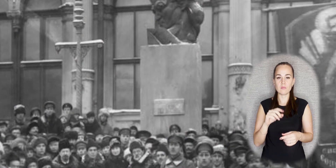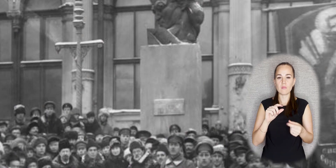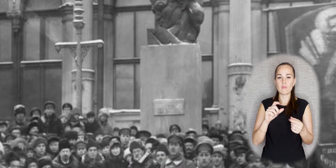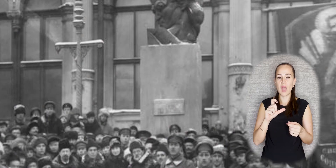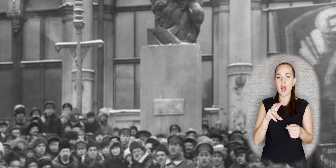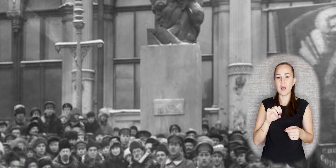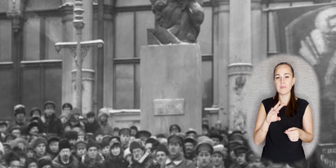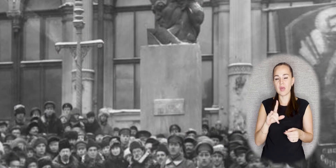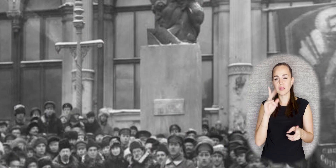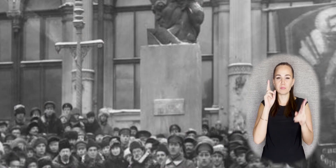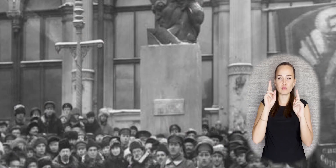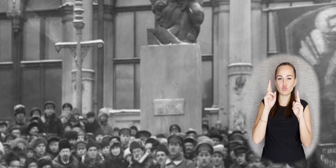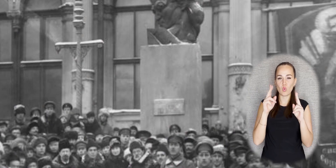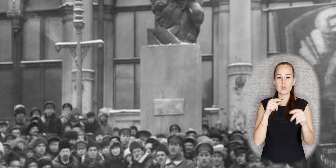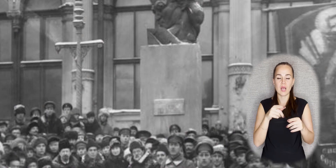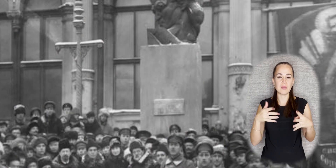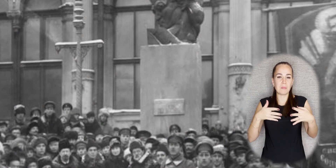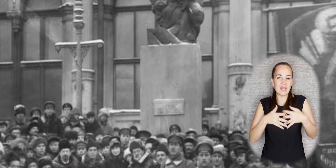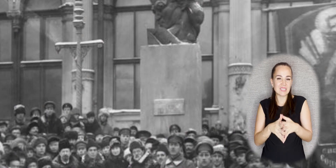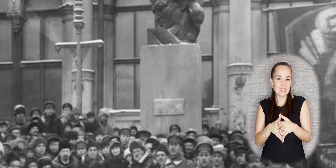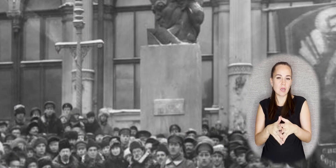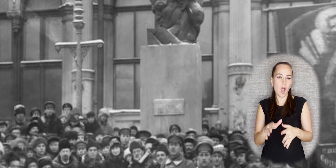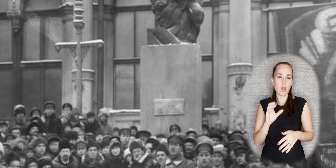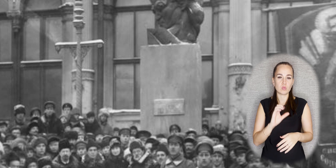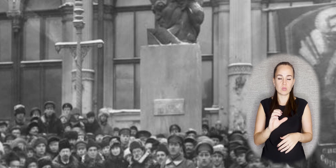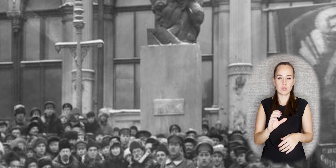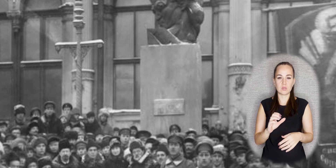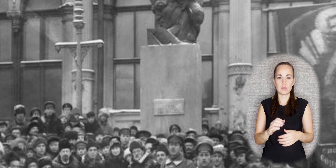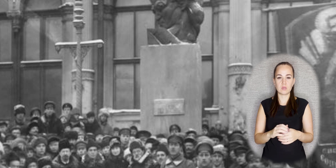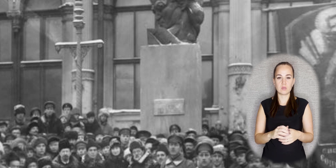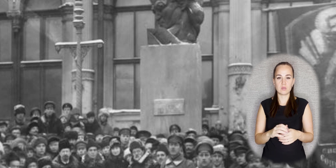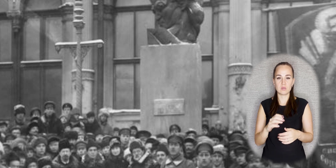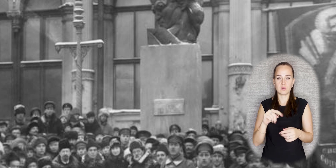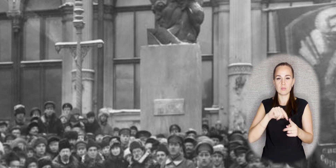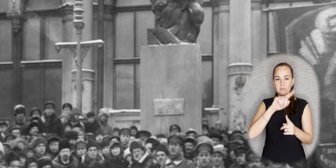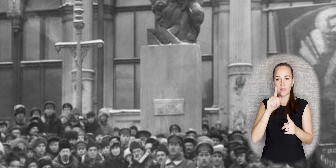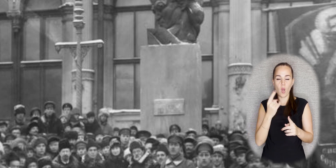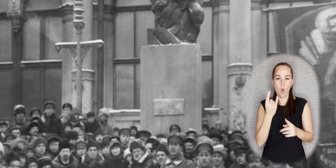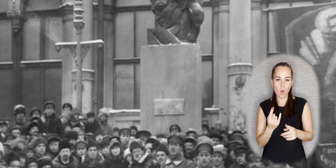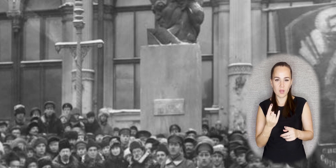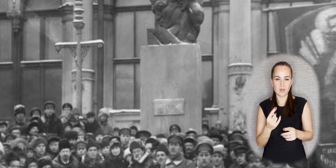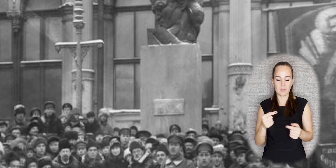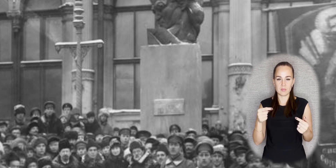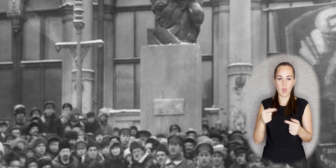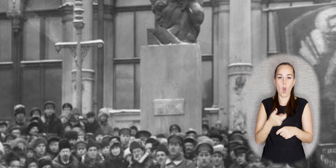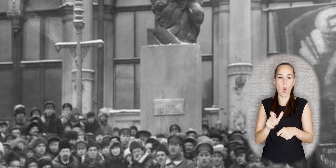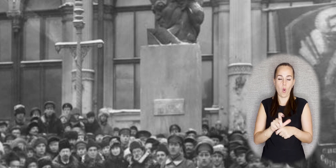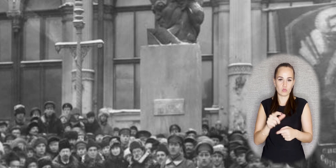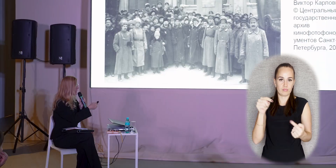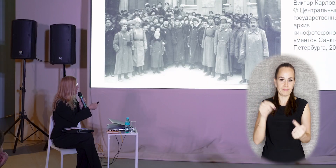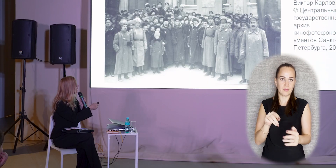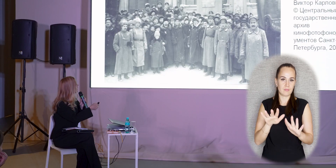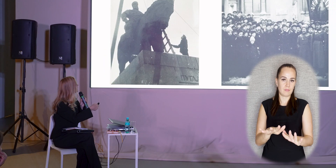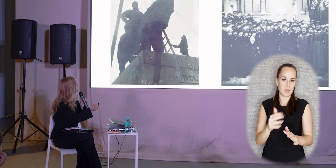прически, они отлично пересекаются с полукруглыми завершениями окон. И вообще памятник выглядит достаточно